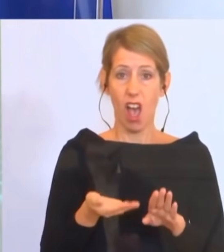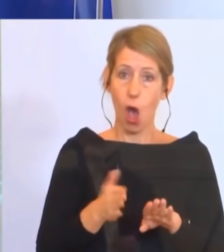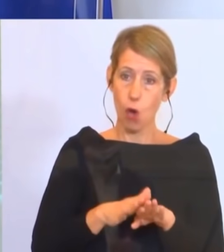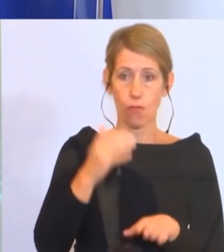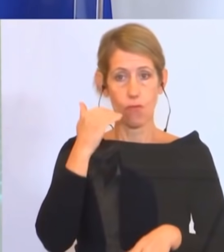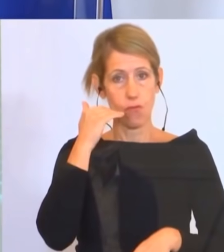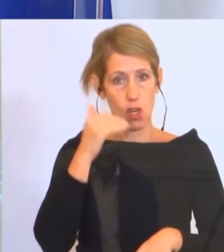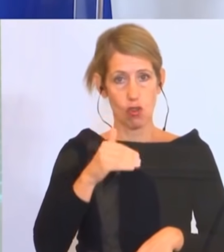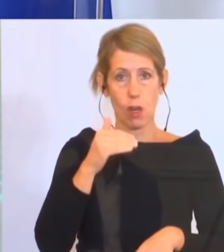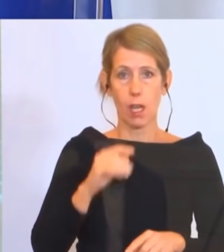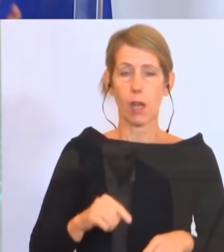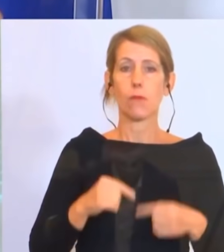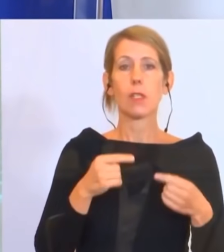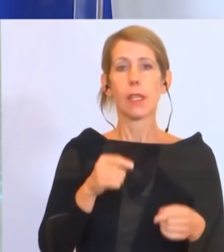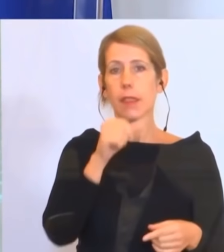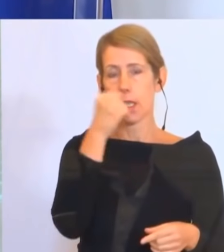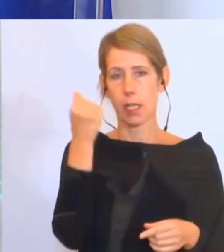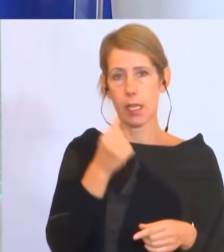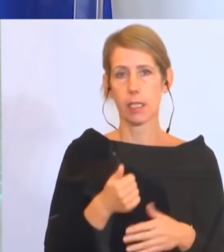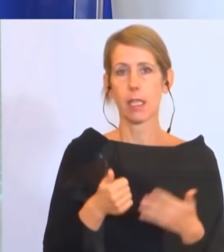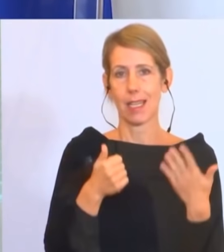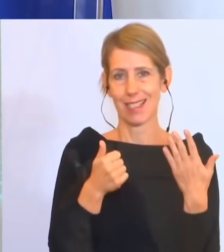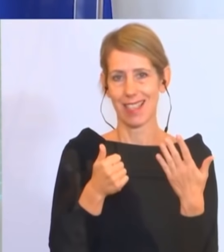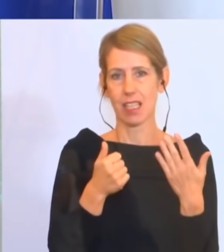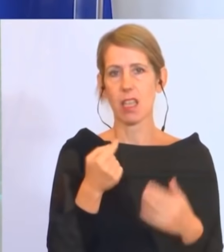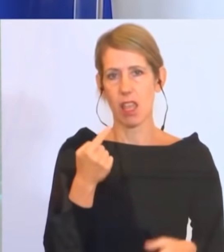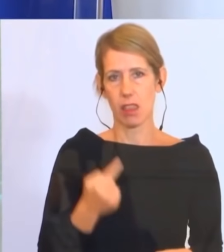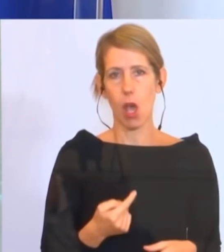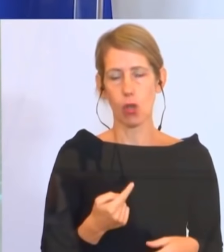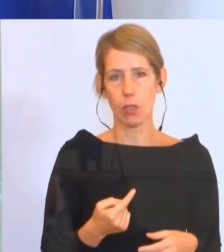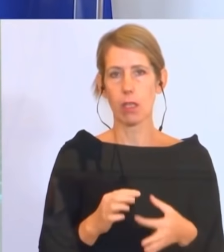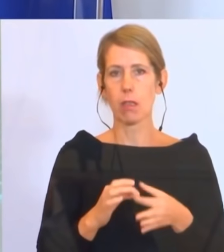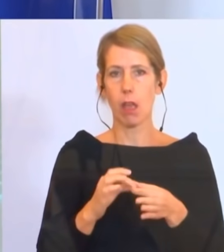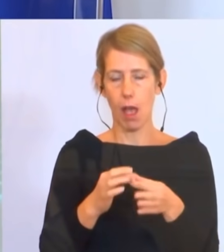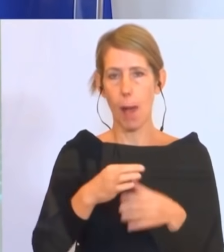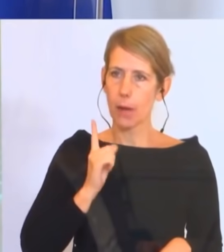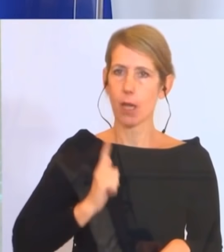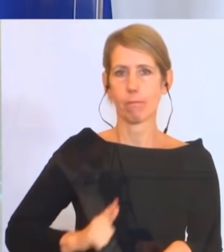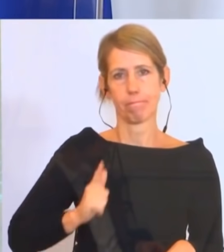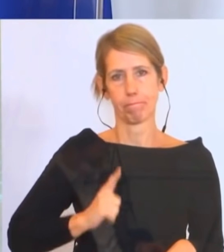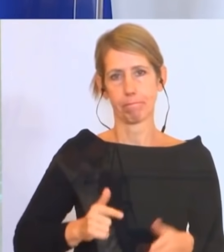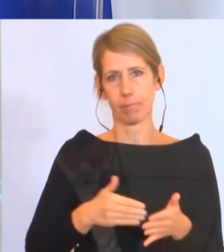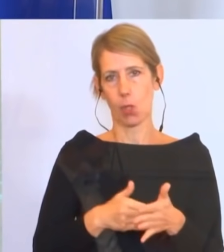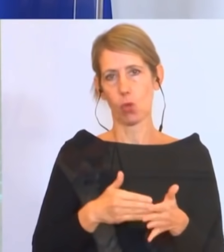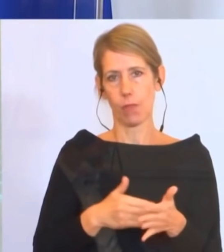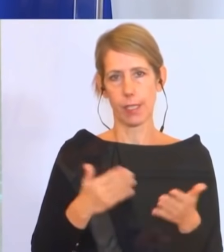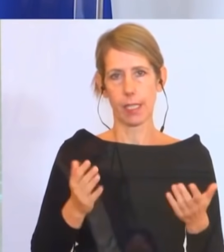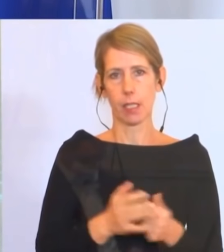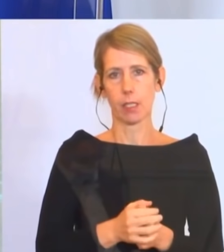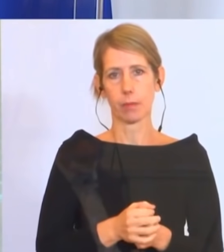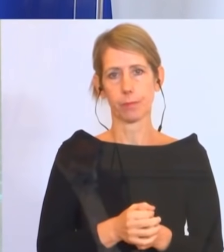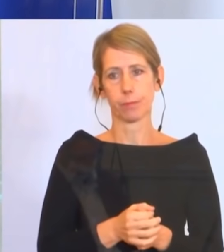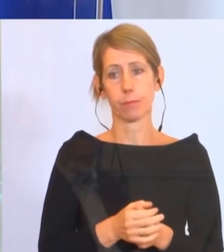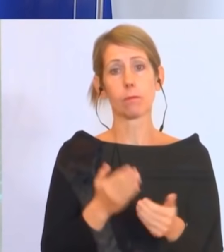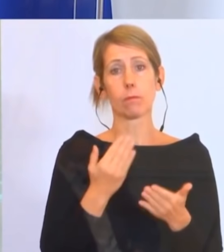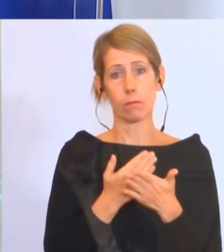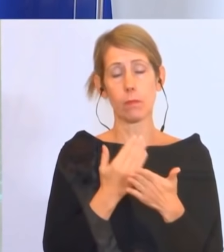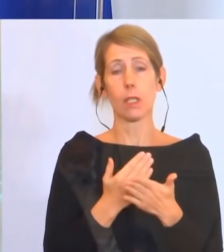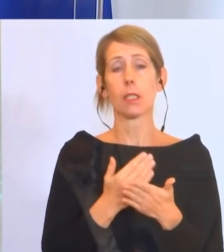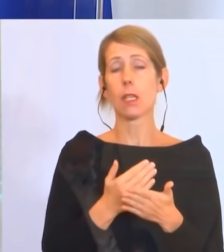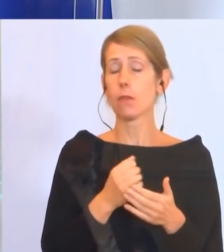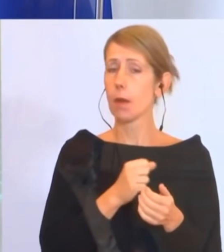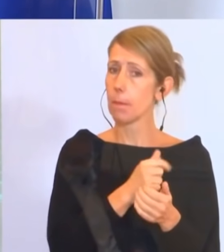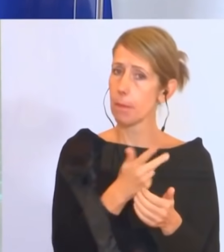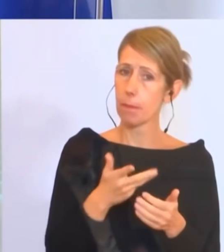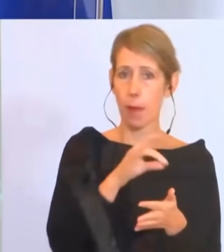verschärft, dann bedeutet das 6.000 Neuinfizierte pro Tag im Dezember. Ich darf daher auf die